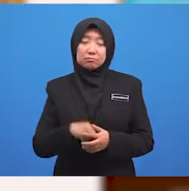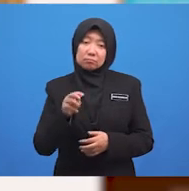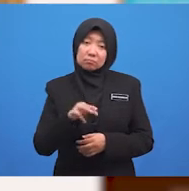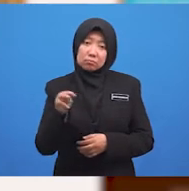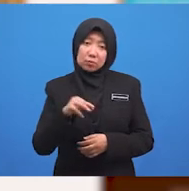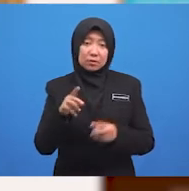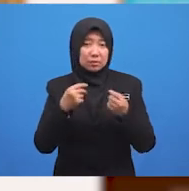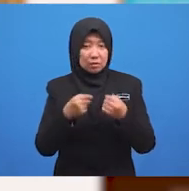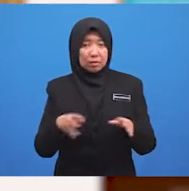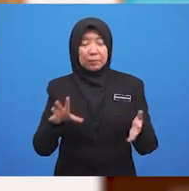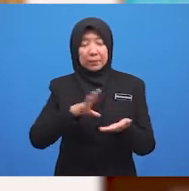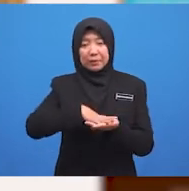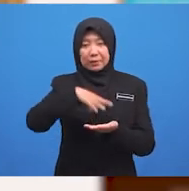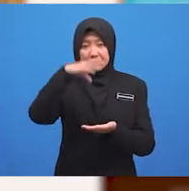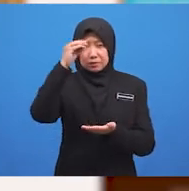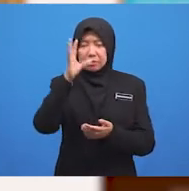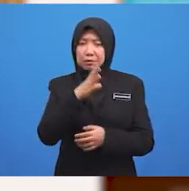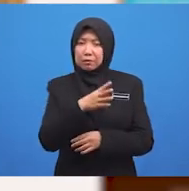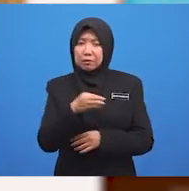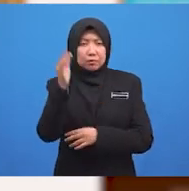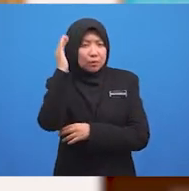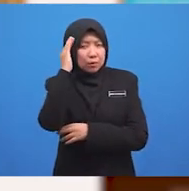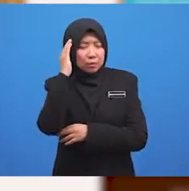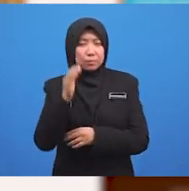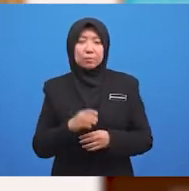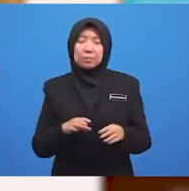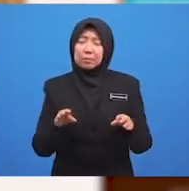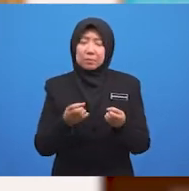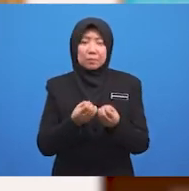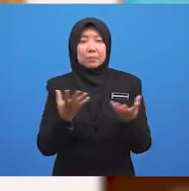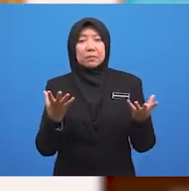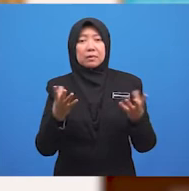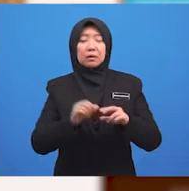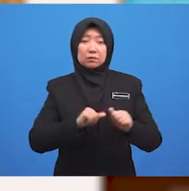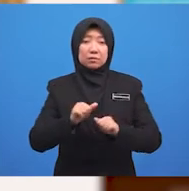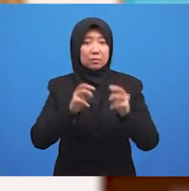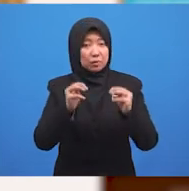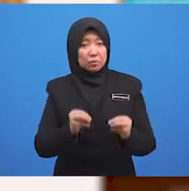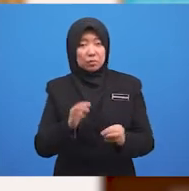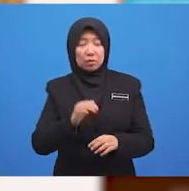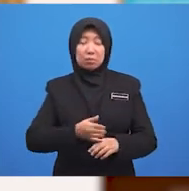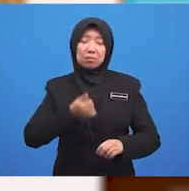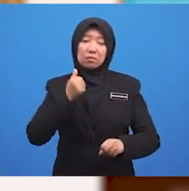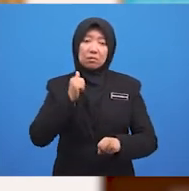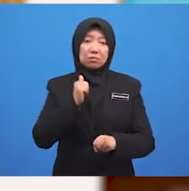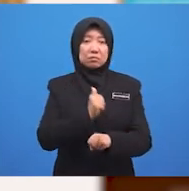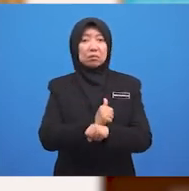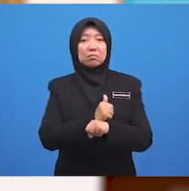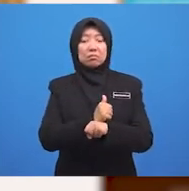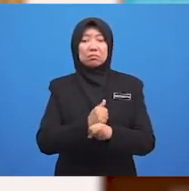Murid-murid telah pun mempelajari dan mengetahui pelbagai kegiatan manusia yang telah mengancam hidupan